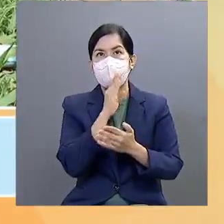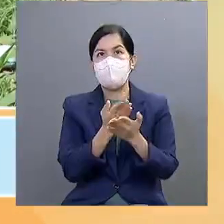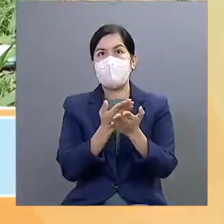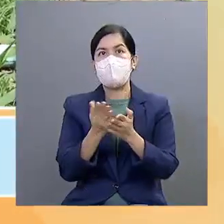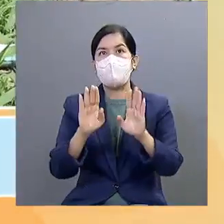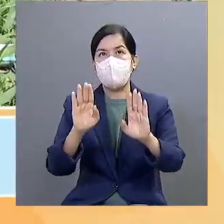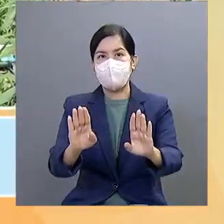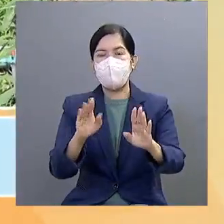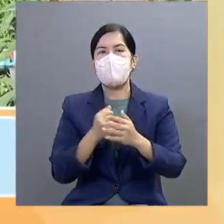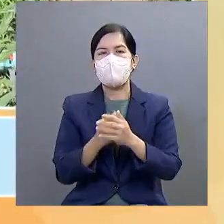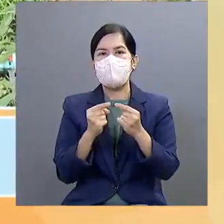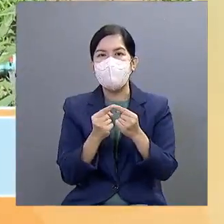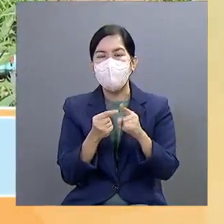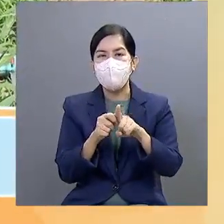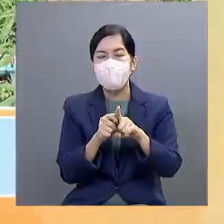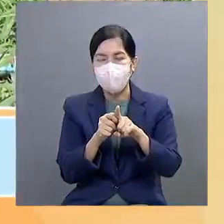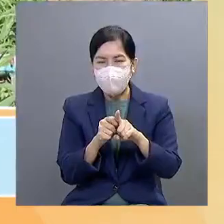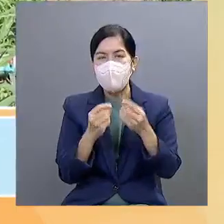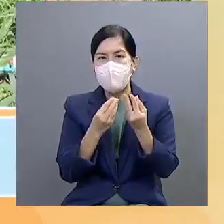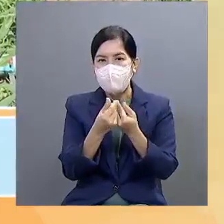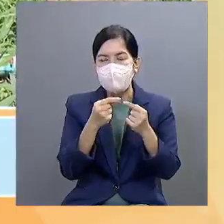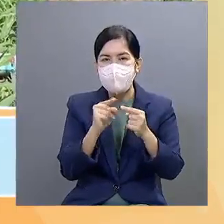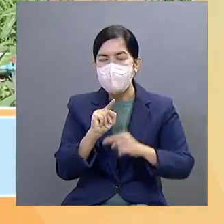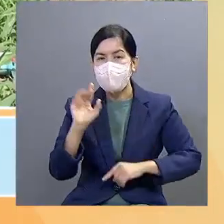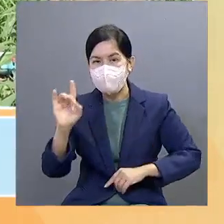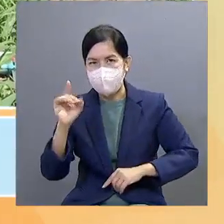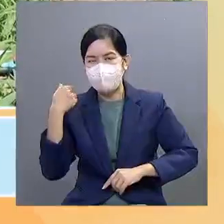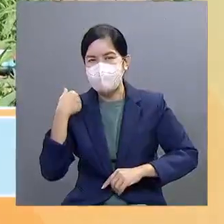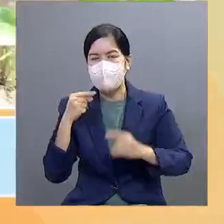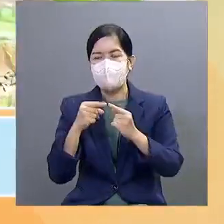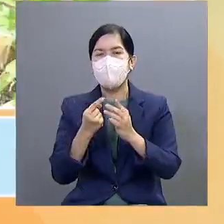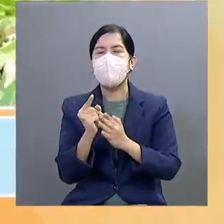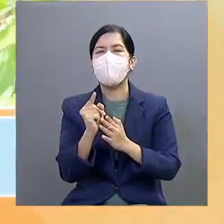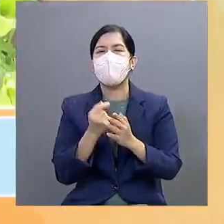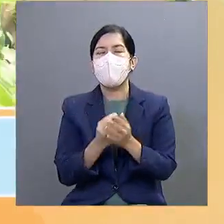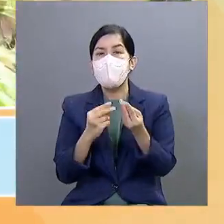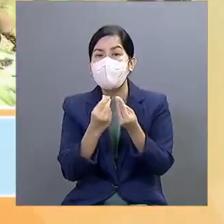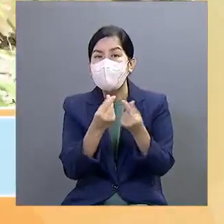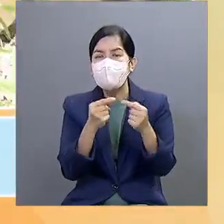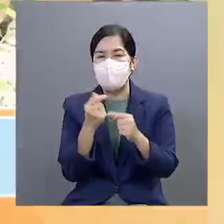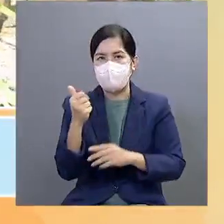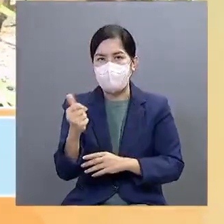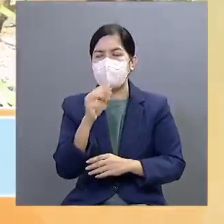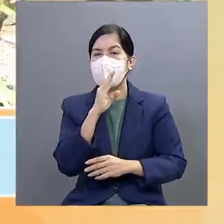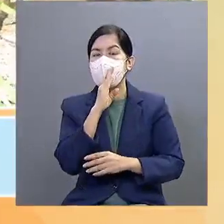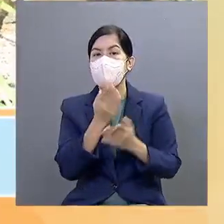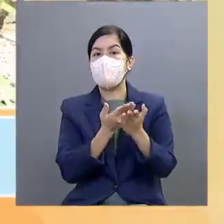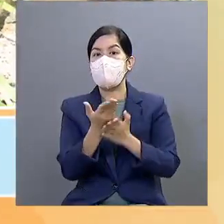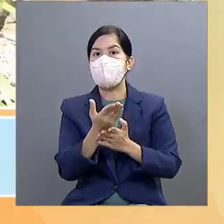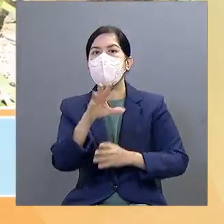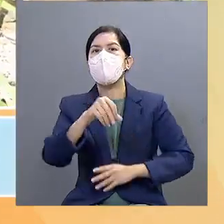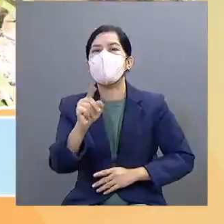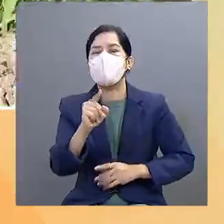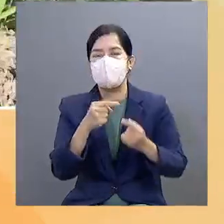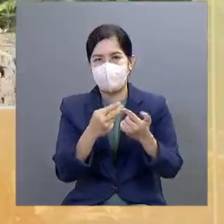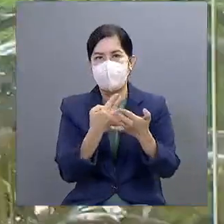16ก็พูดถึงเรื่องเลขเลยทีเดียวก็คือเป็นข้าวโพดที่ถ้าซื้อมาแล้วเนี่ยรู้เลยว่ามาจากที่โพธารามเพราะเป็นลักษณะเฉพาะจ